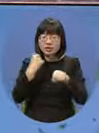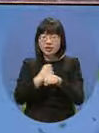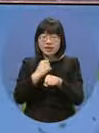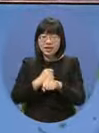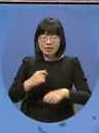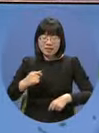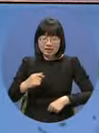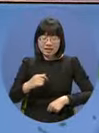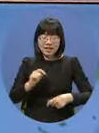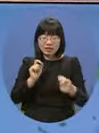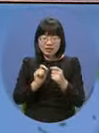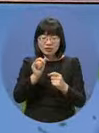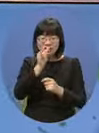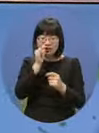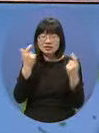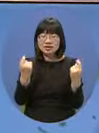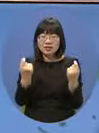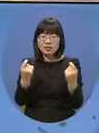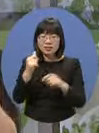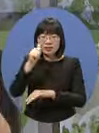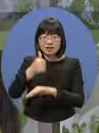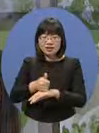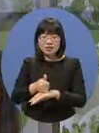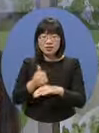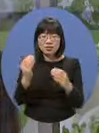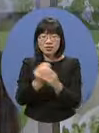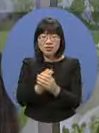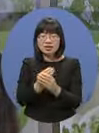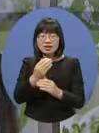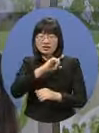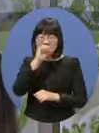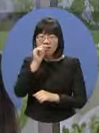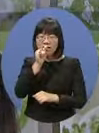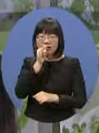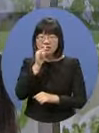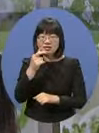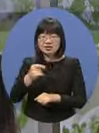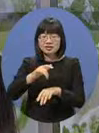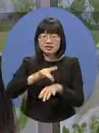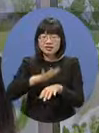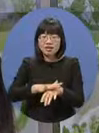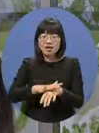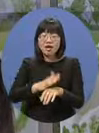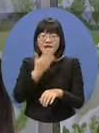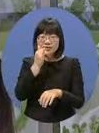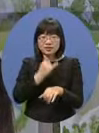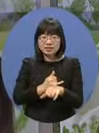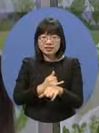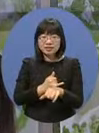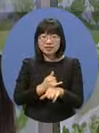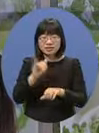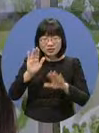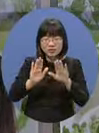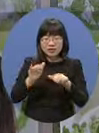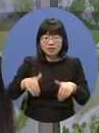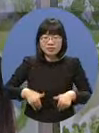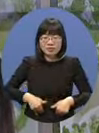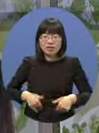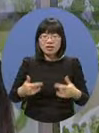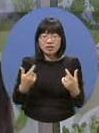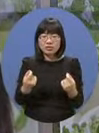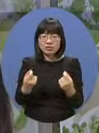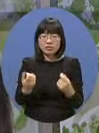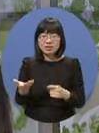뱃살에는 뭔가가 접근이 되는 거군요. 네. 그래서 이제 마지막에 완성될 수 있는 그래서 이제 습관적으로 좀 할 수 있는 동작도 필요하고요.